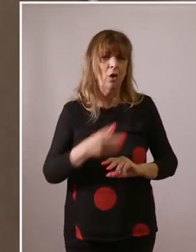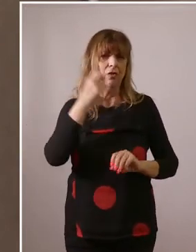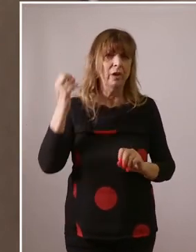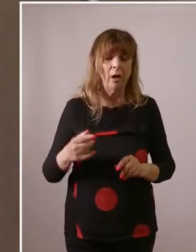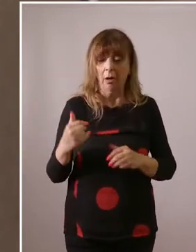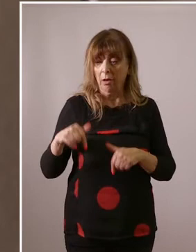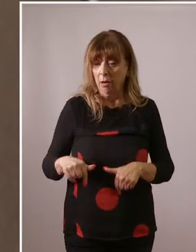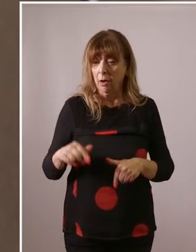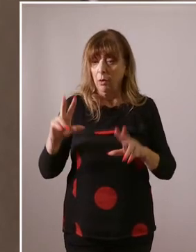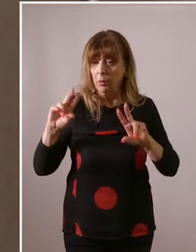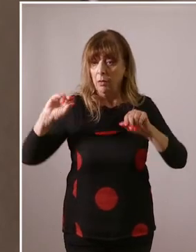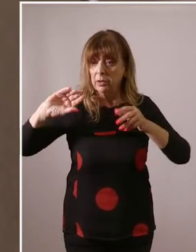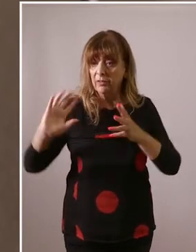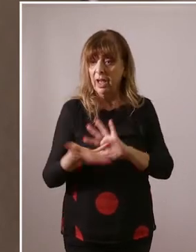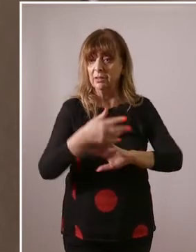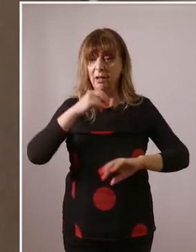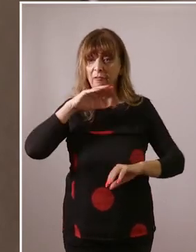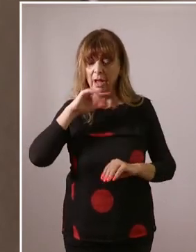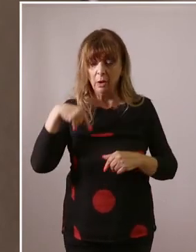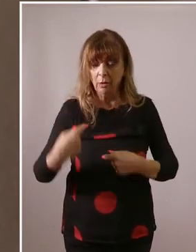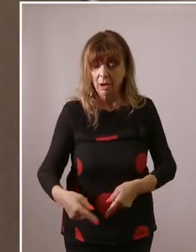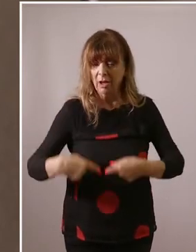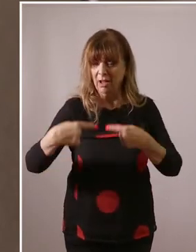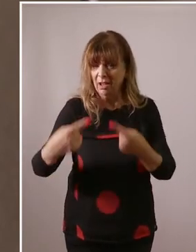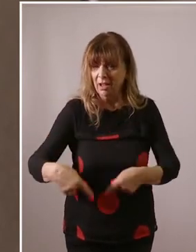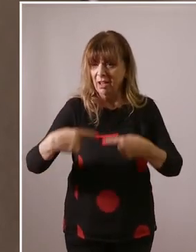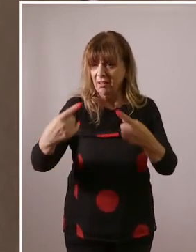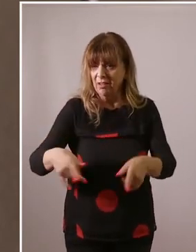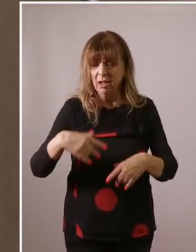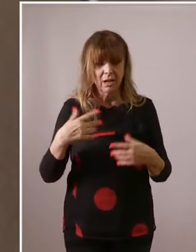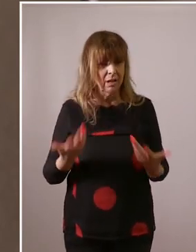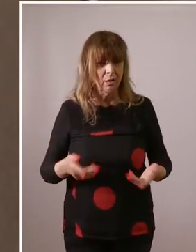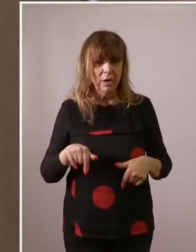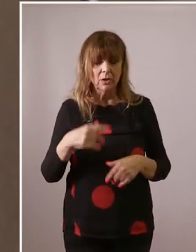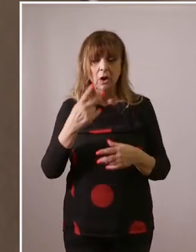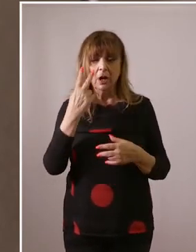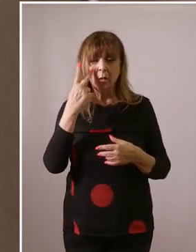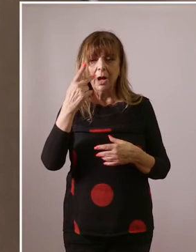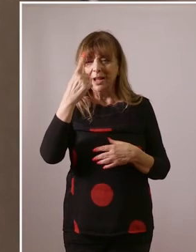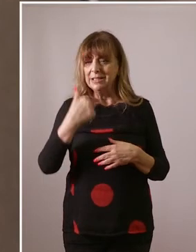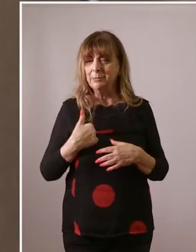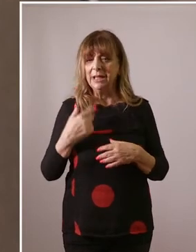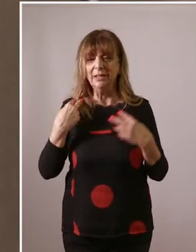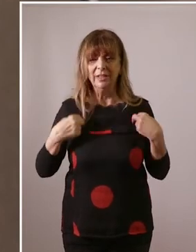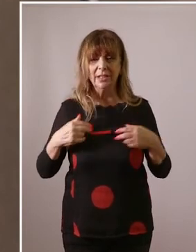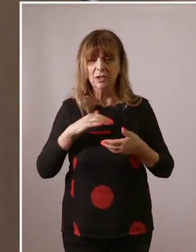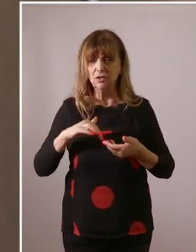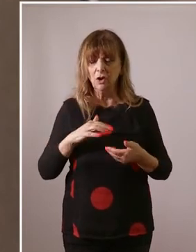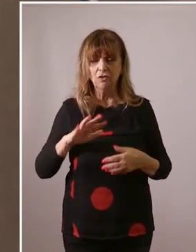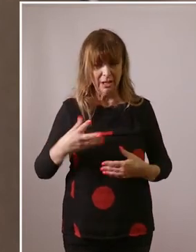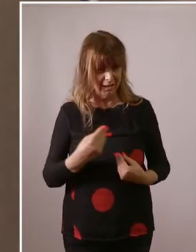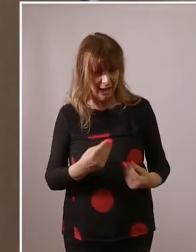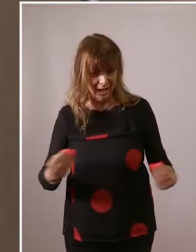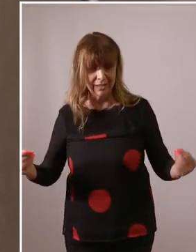questo è un fenomeno che riguarda gran parte degli aspetti della nostra vita sociale ecco il giurista